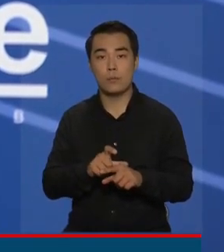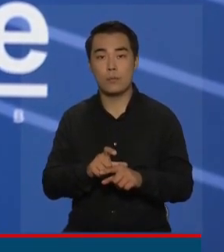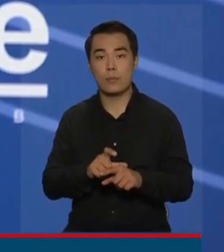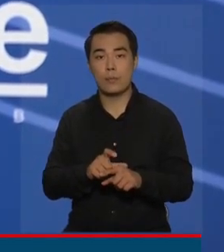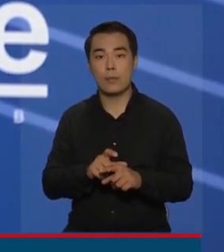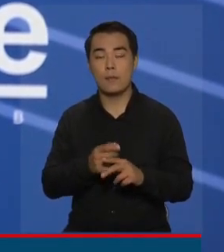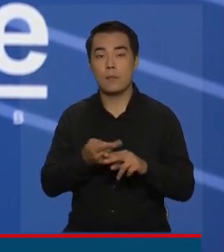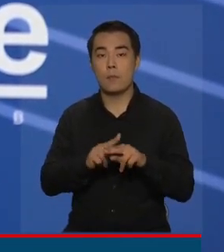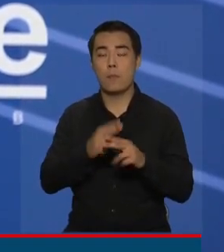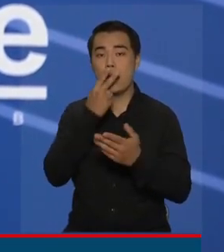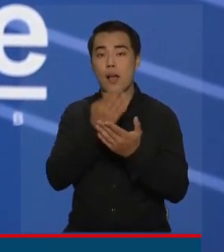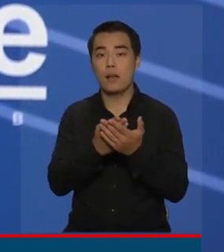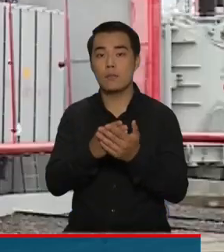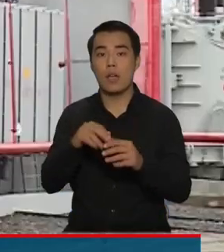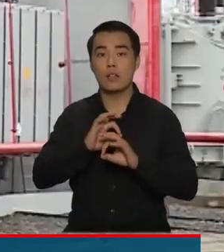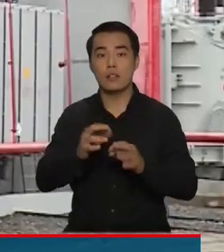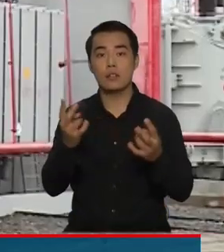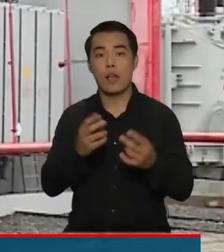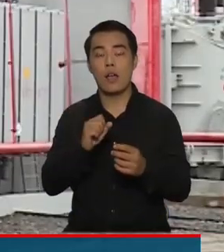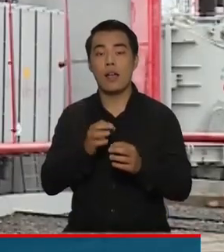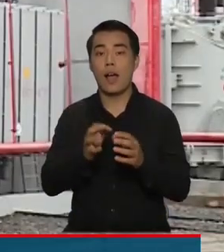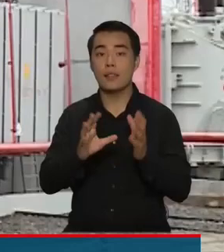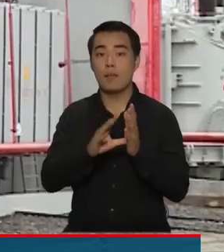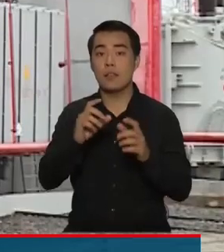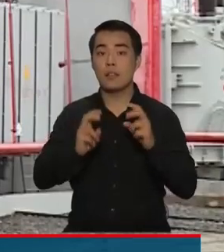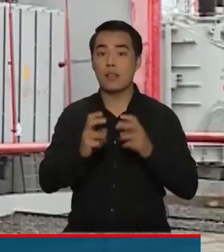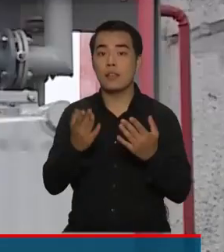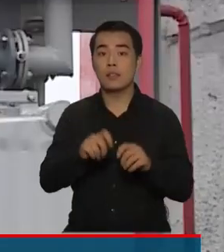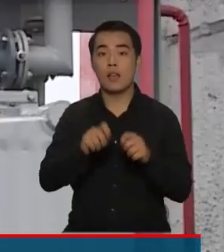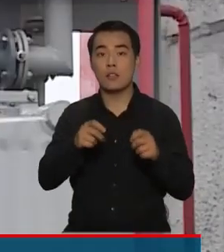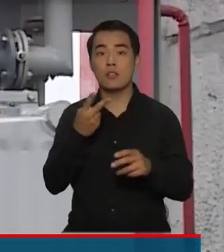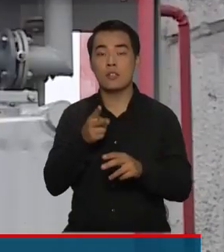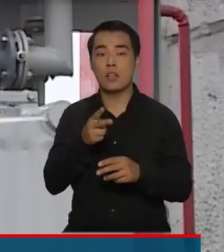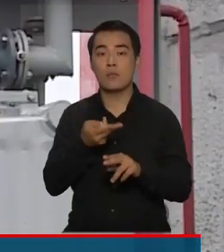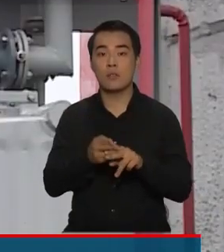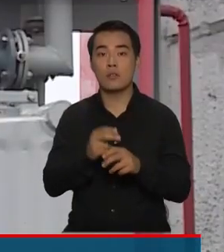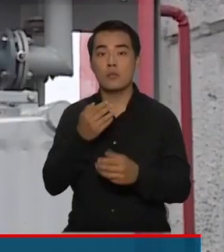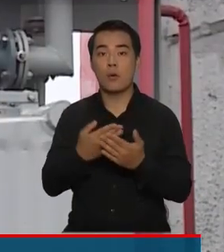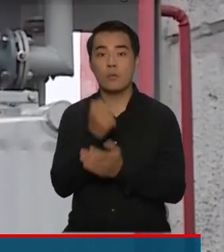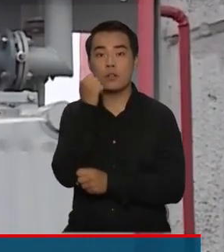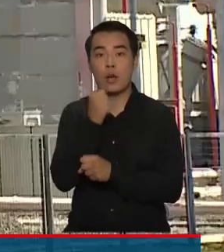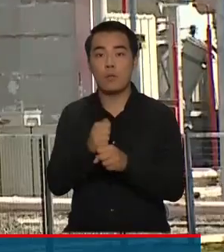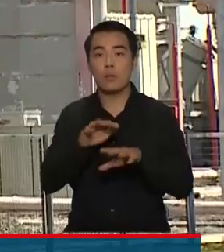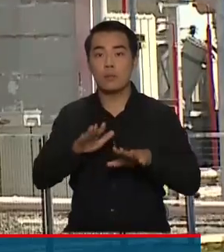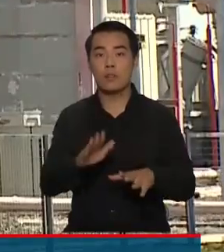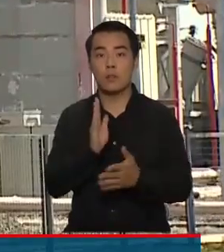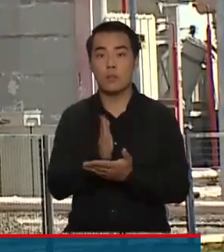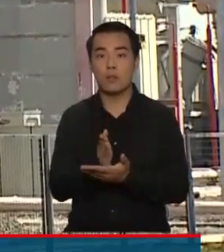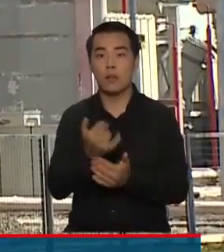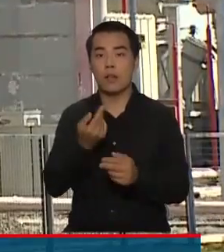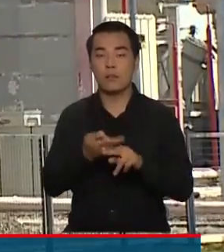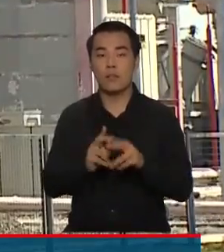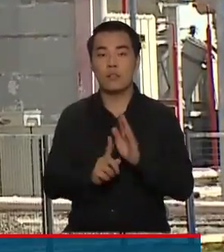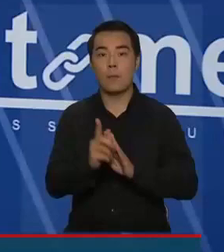жаңағындай саналы түрде келуіміз керек. АЭС салынса, онда шамамен 2000 адам жұмыс істейді. Сондықтан кадр дайындау мәселесінде қазірден